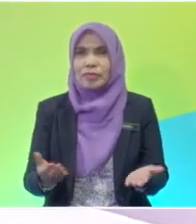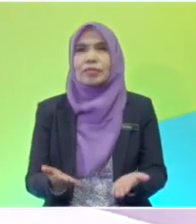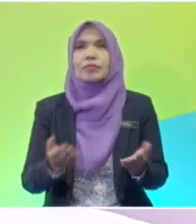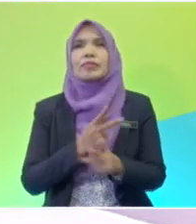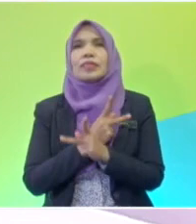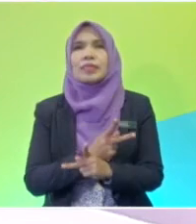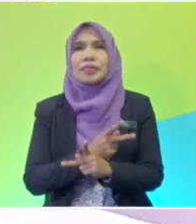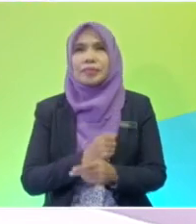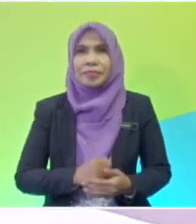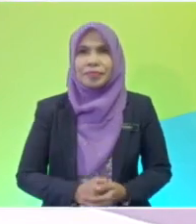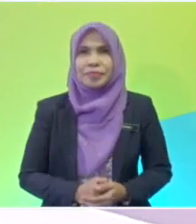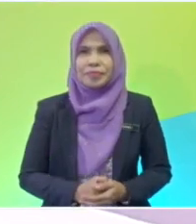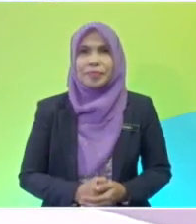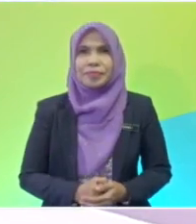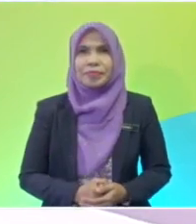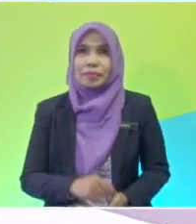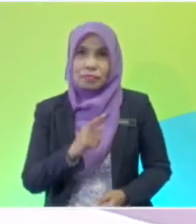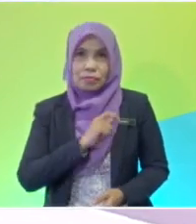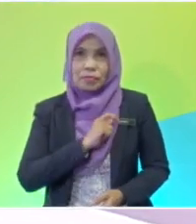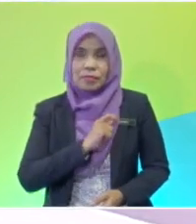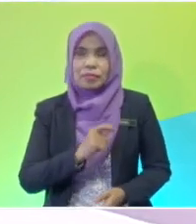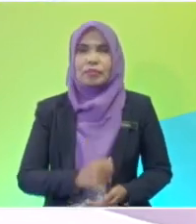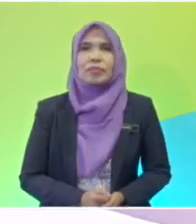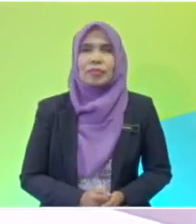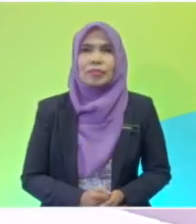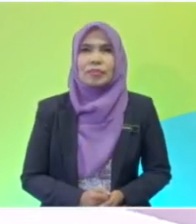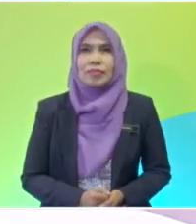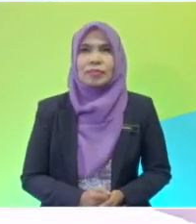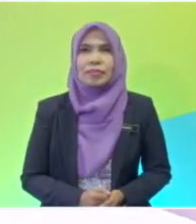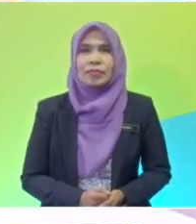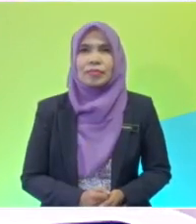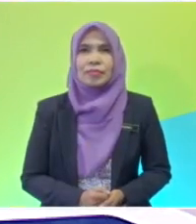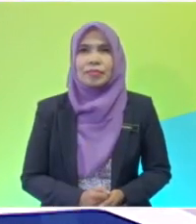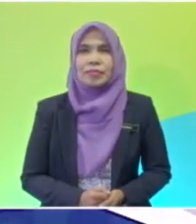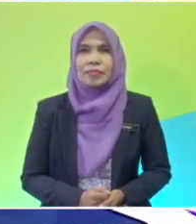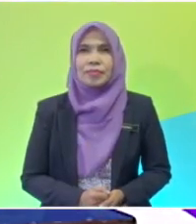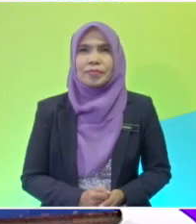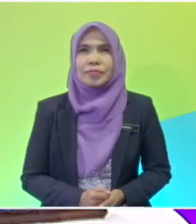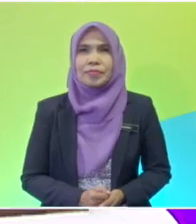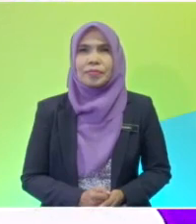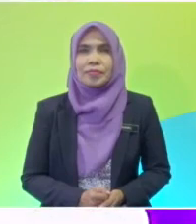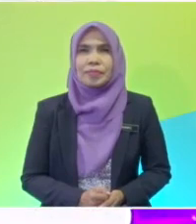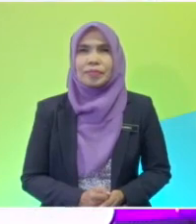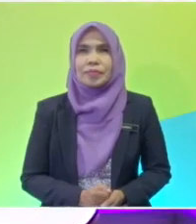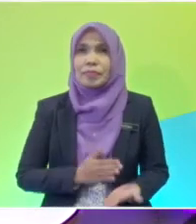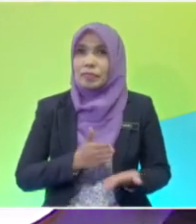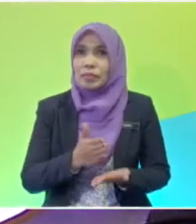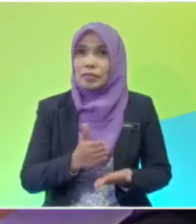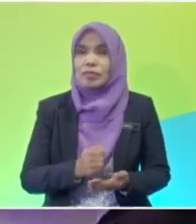ya sahabat Rasulullah mengundurkan akan terus menemani anda memberikan banyak